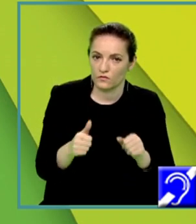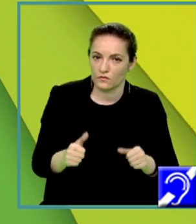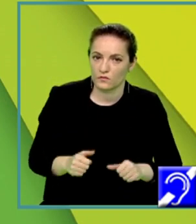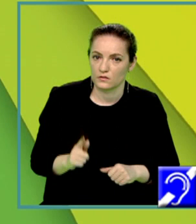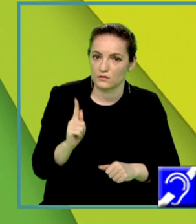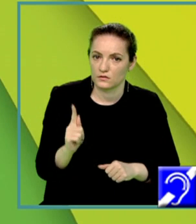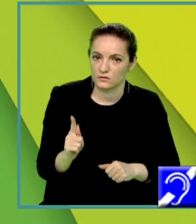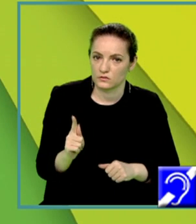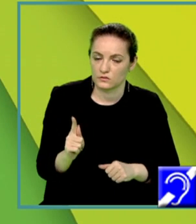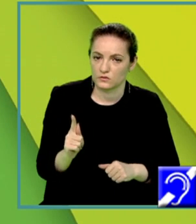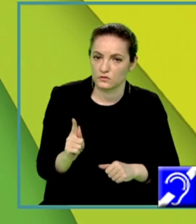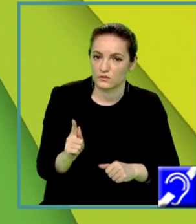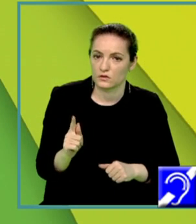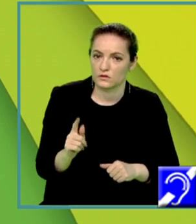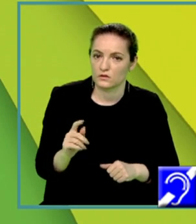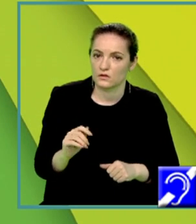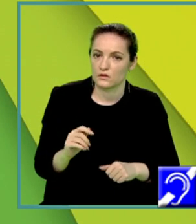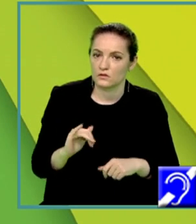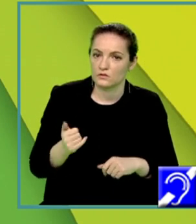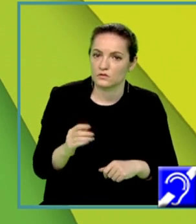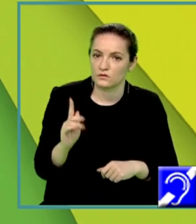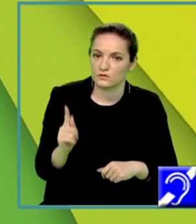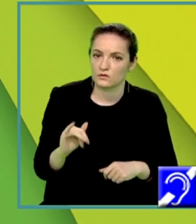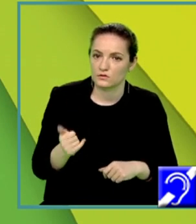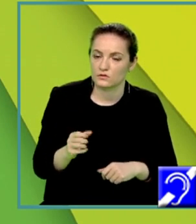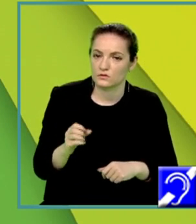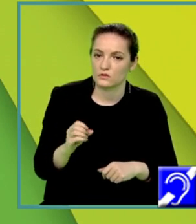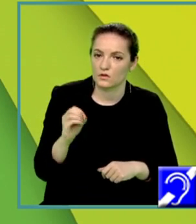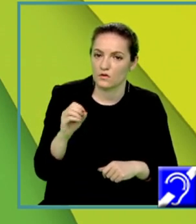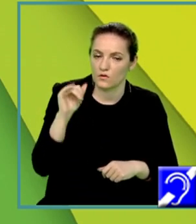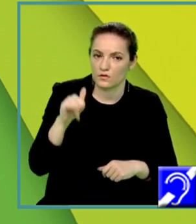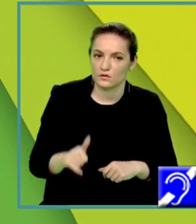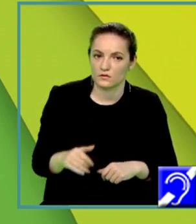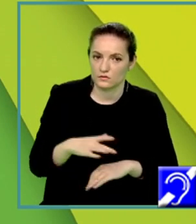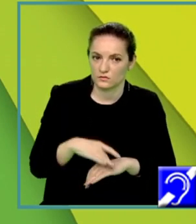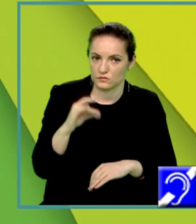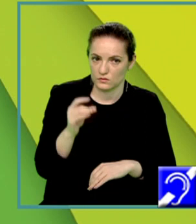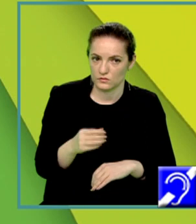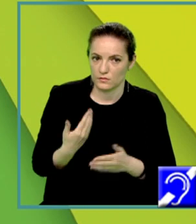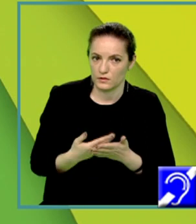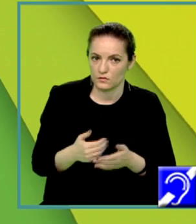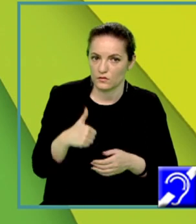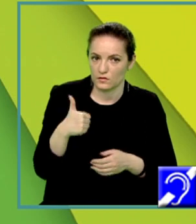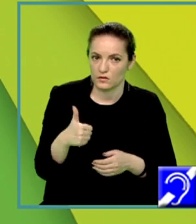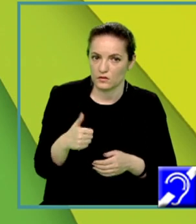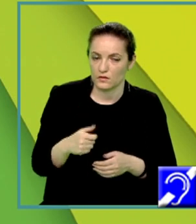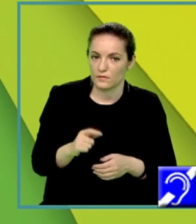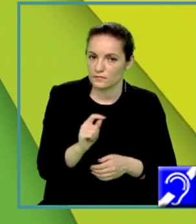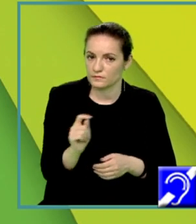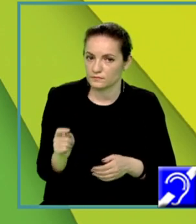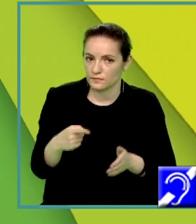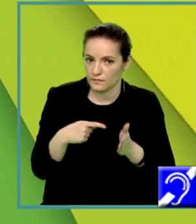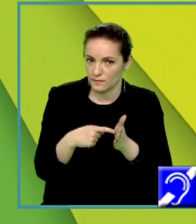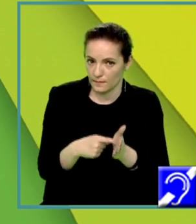graficele funcțiilor F și G și axa OY. Ca soluție pentru punctul A, vom reprezenta pe